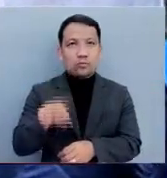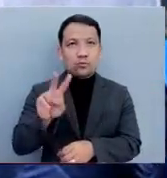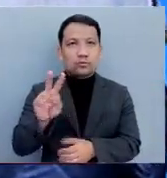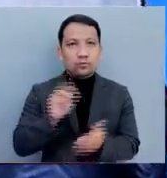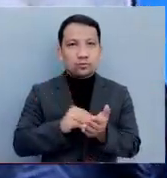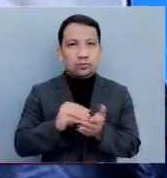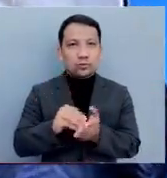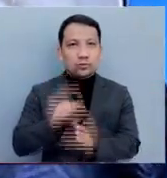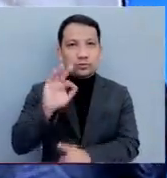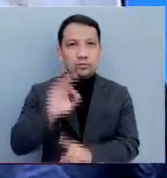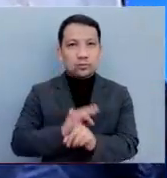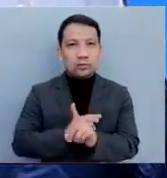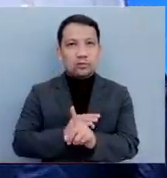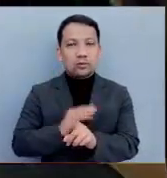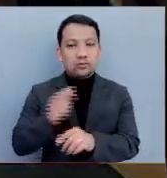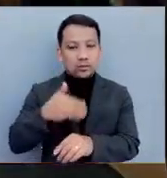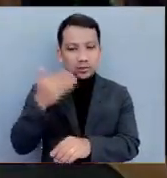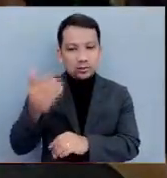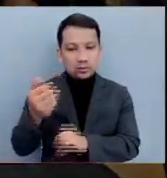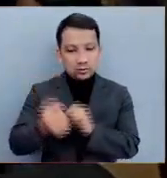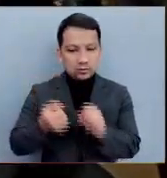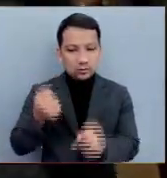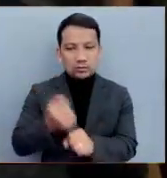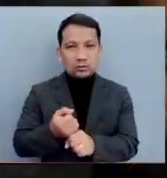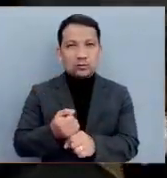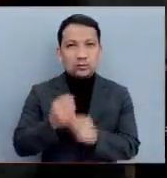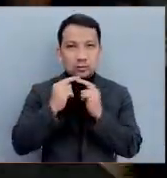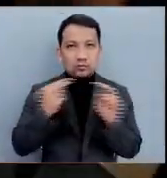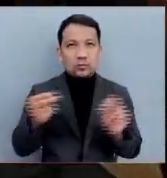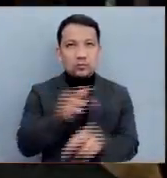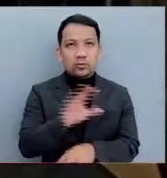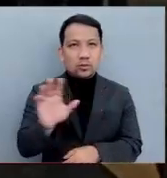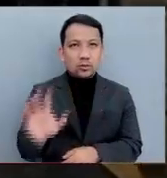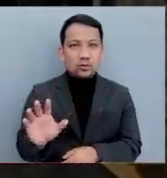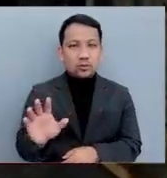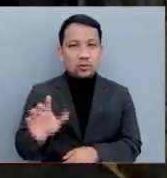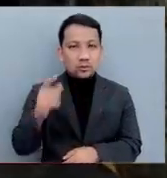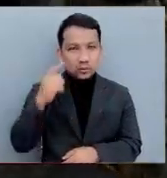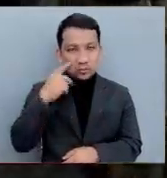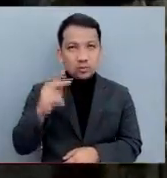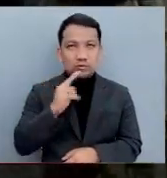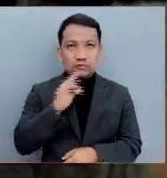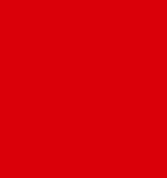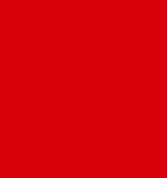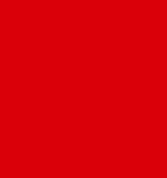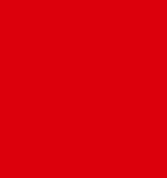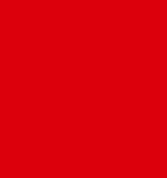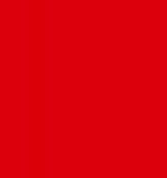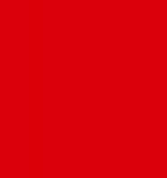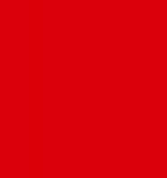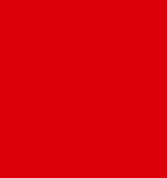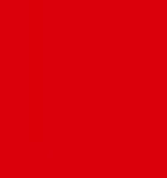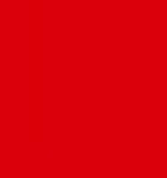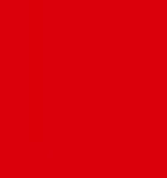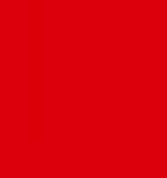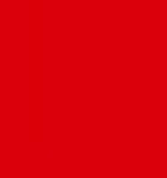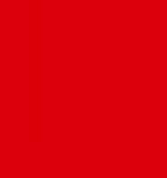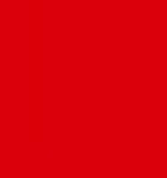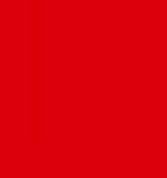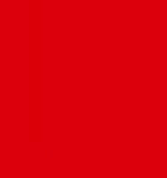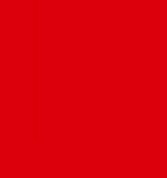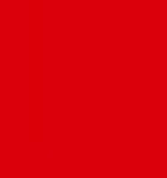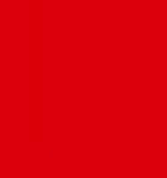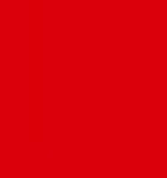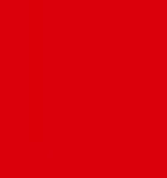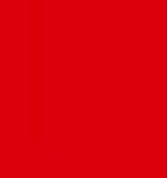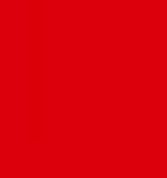cards sa Pebrero sa susunod na taon. Nagbabalita mula sa frontline, Gerard de la Peña, News 5. Mga kapatid, mean